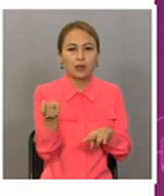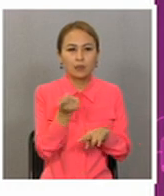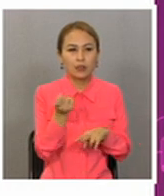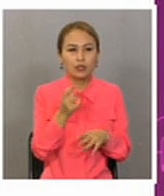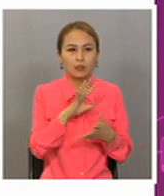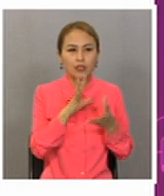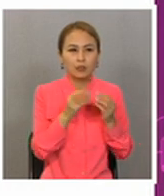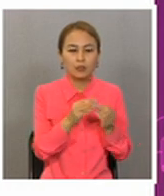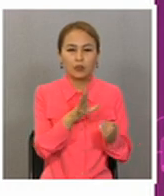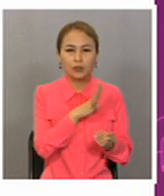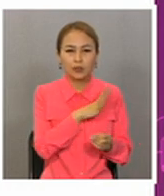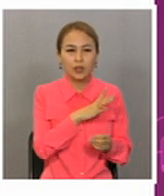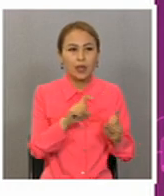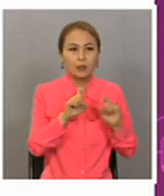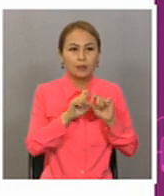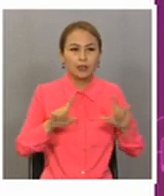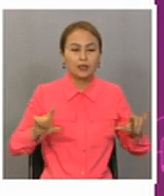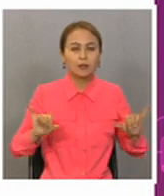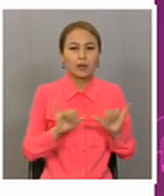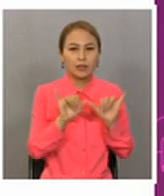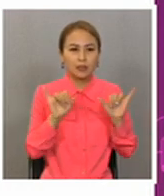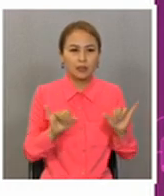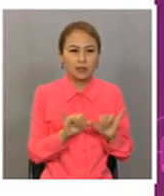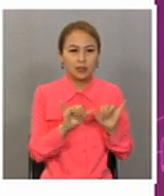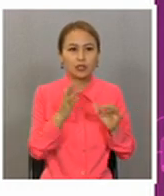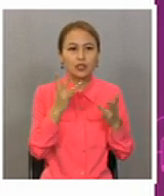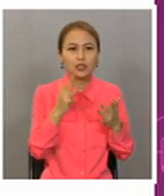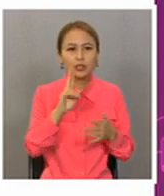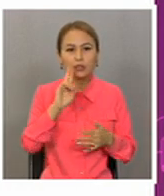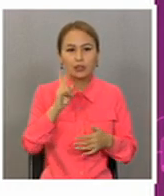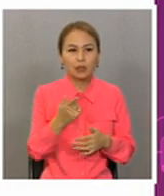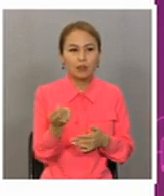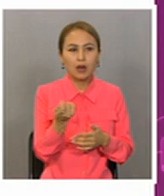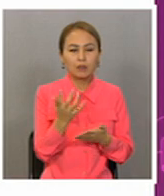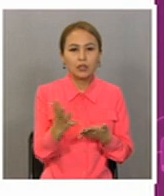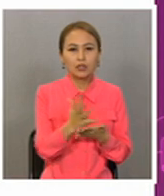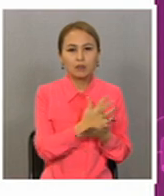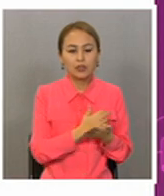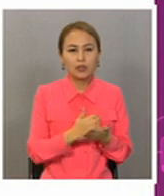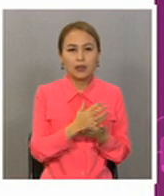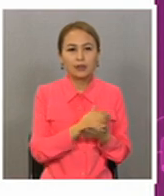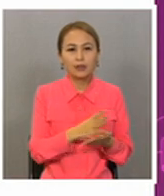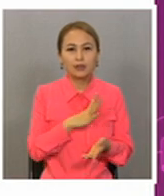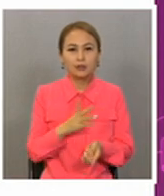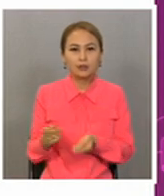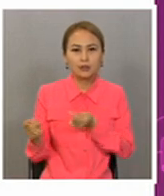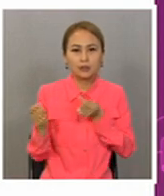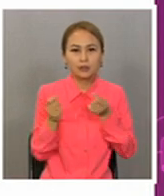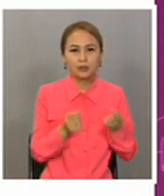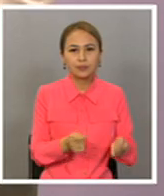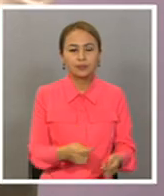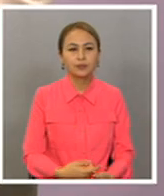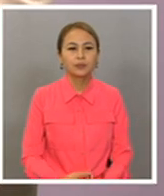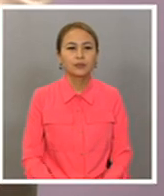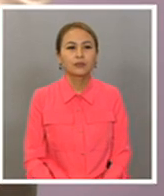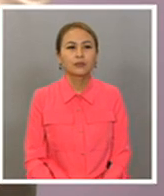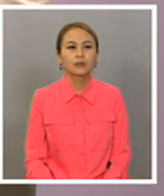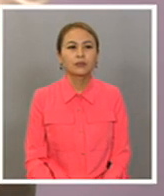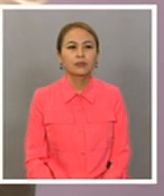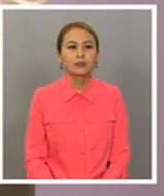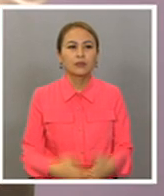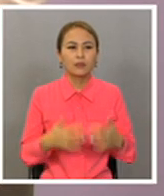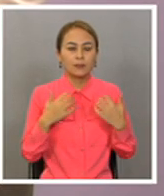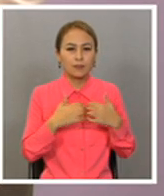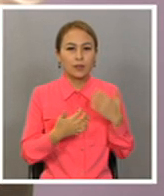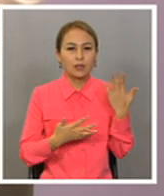arpa jarması boldı. Mektep asxanasına neşe kilogram arpa jarması akelindi. Esep